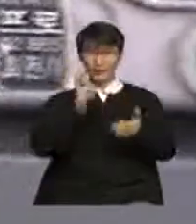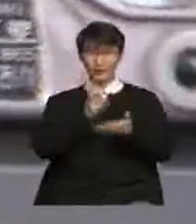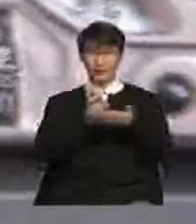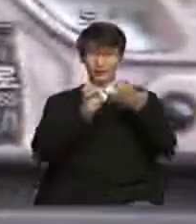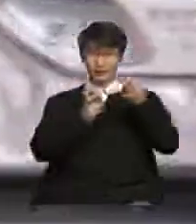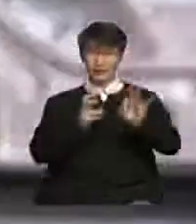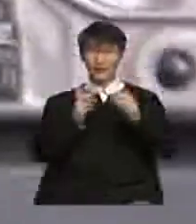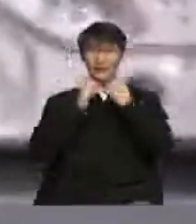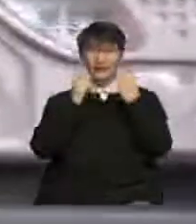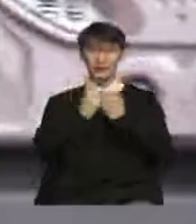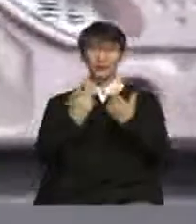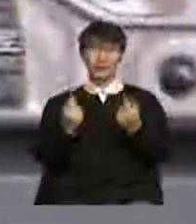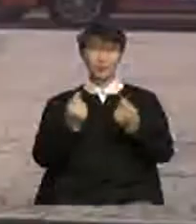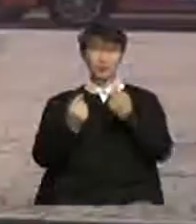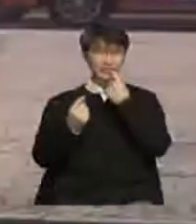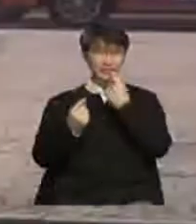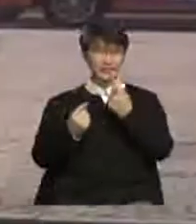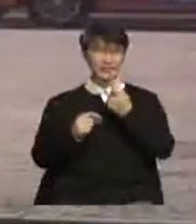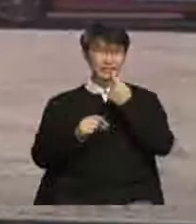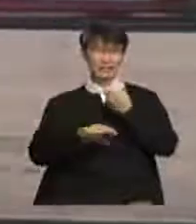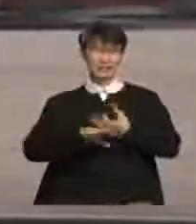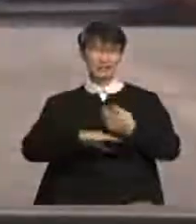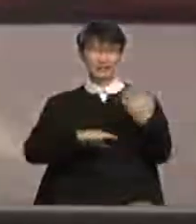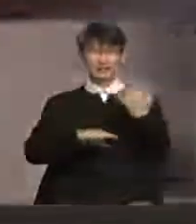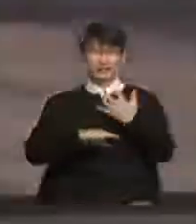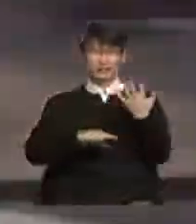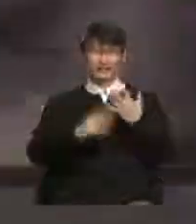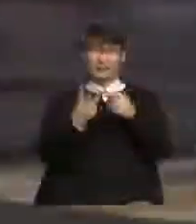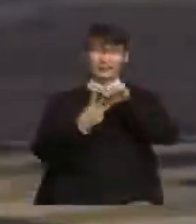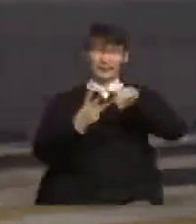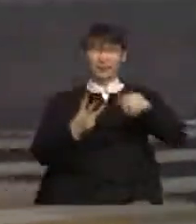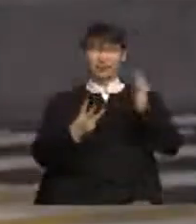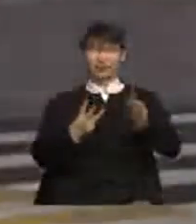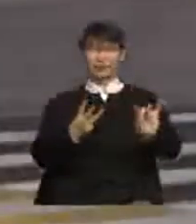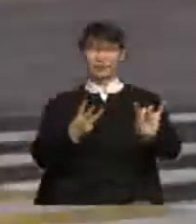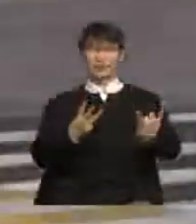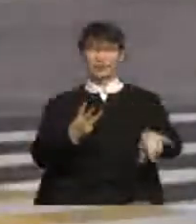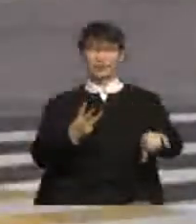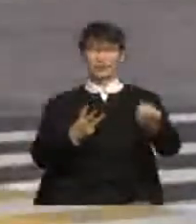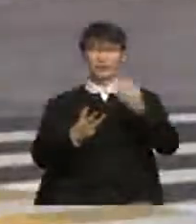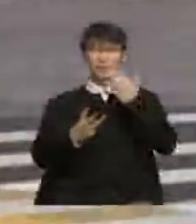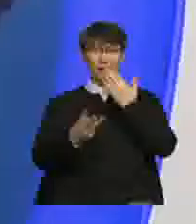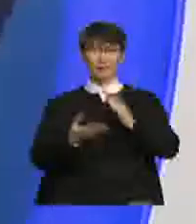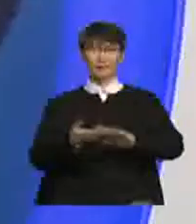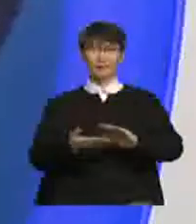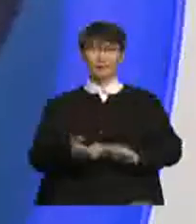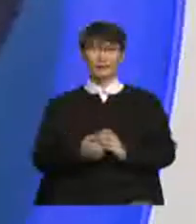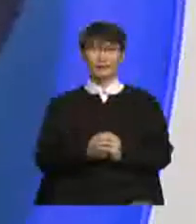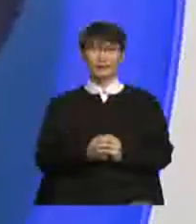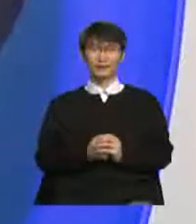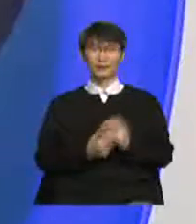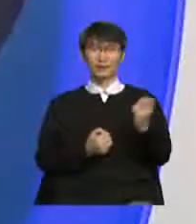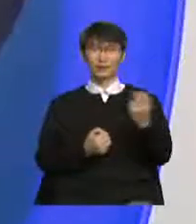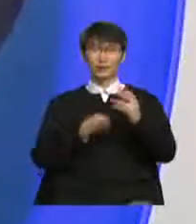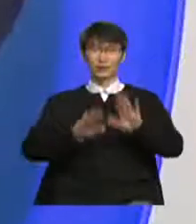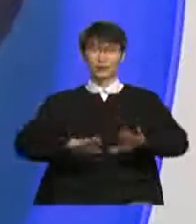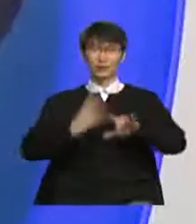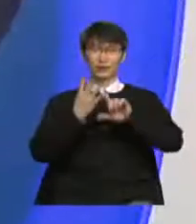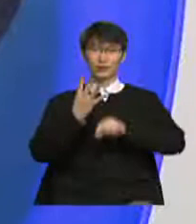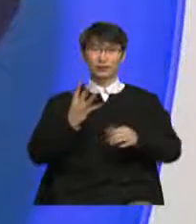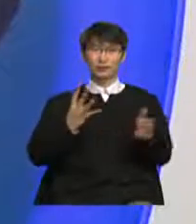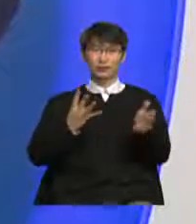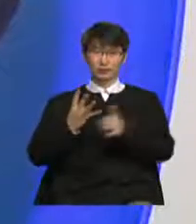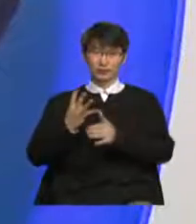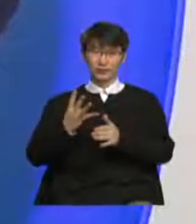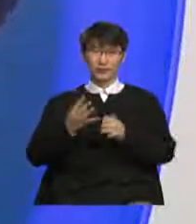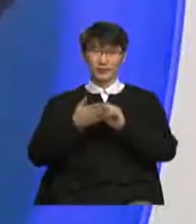개인 택시와 동일하게 흰색과 은색, 꽃담 황토색 중 하나를 선택할 수 있게 됐습니다. 또 오는 4월부터는